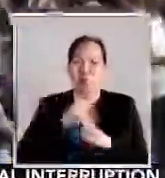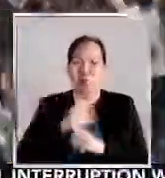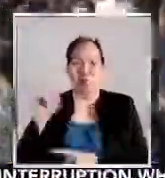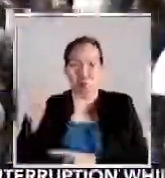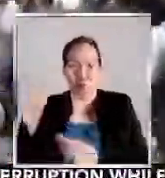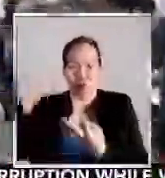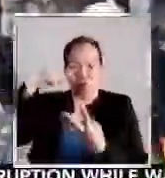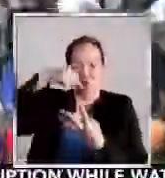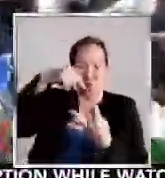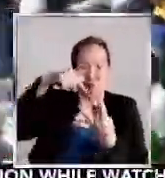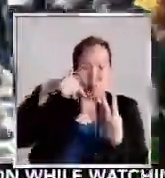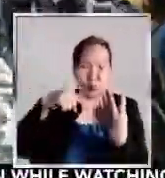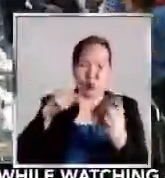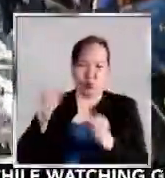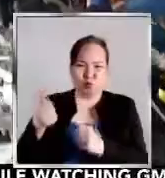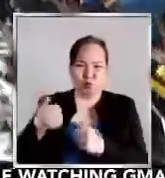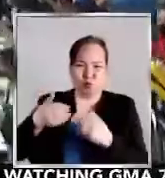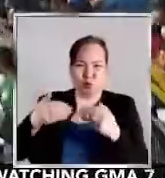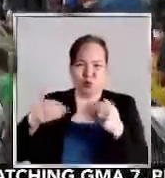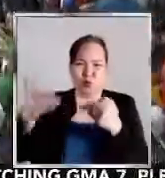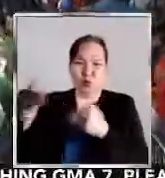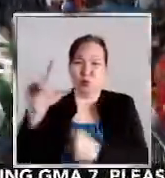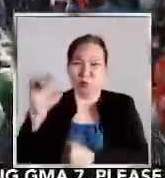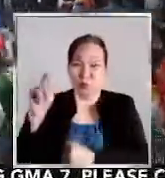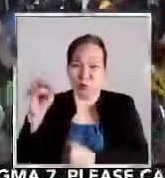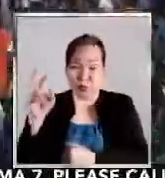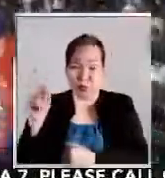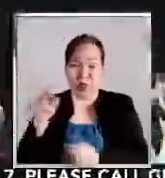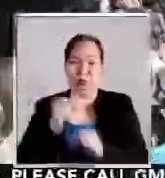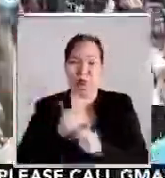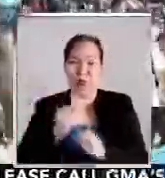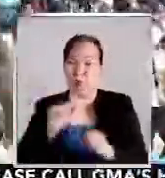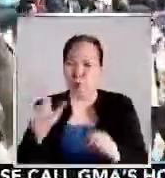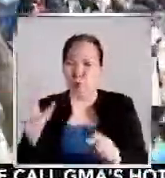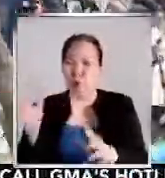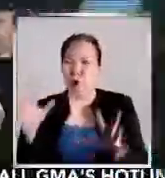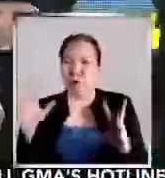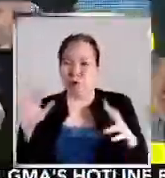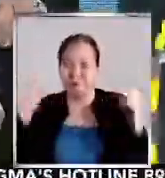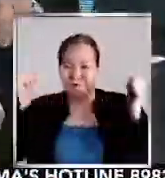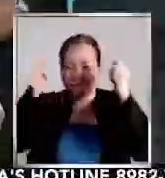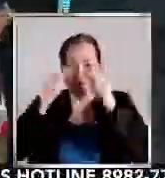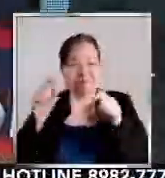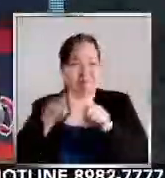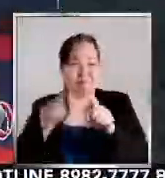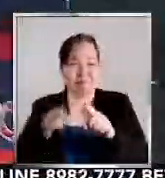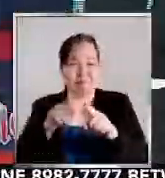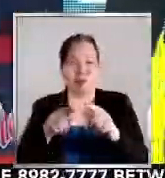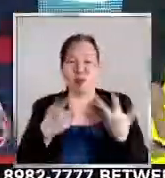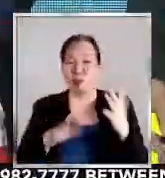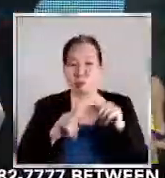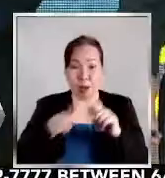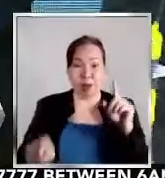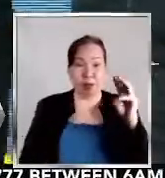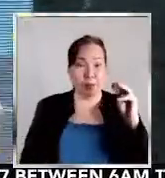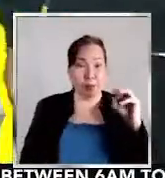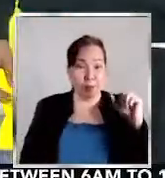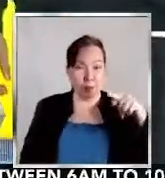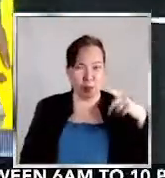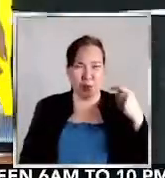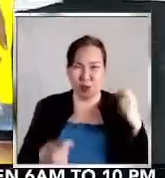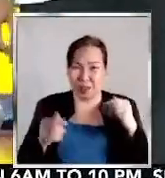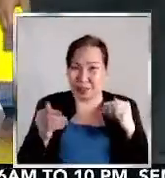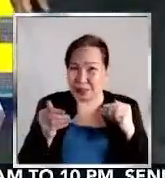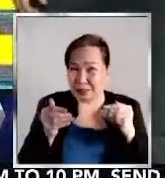para manatili ang momentum sa kanilang team, lalo na sa mga fans. Pero nag-attempt na maghabol ang Mapua Cardinals, lalo na sa fourth quarter, kaya